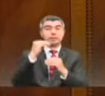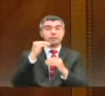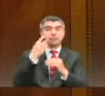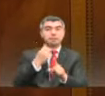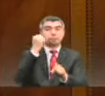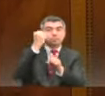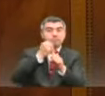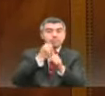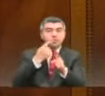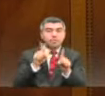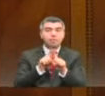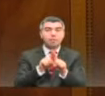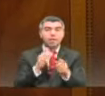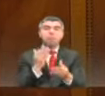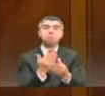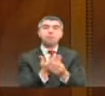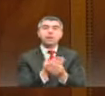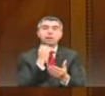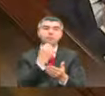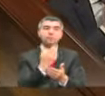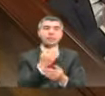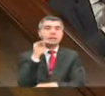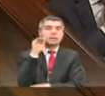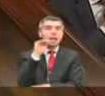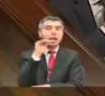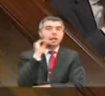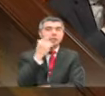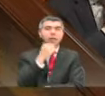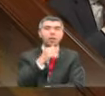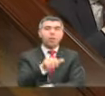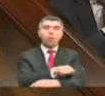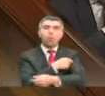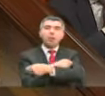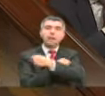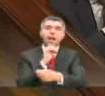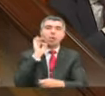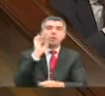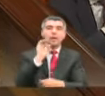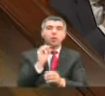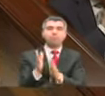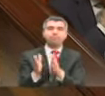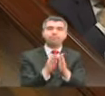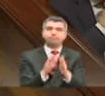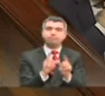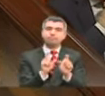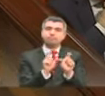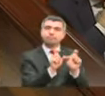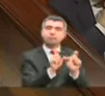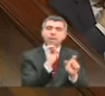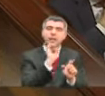للدفاع عن القضية الوطنية ومواجهة خصوم وحدته الوطنية والترابية، من أجل الطي